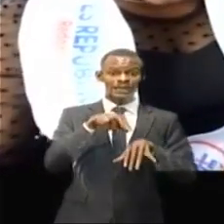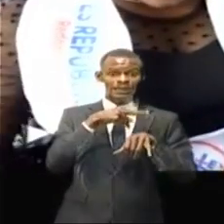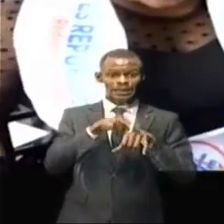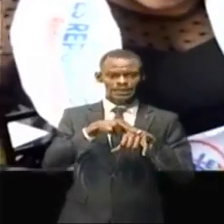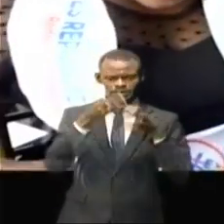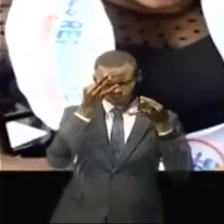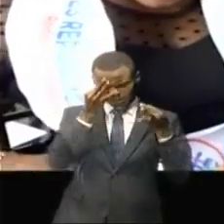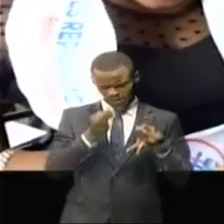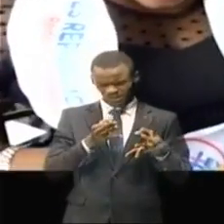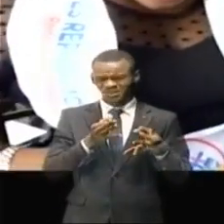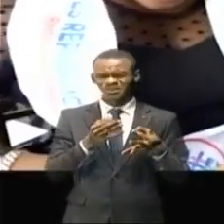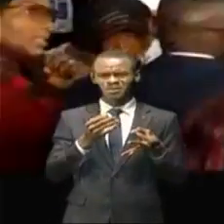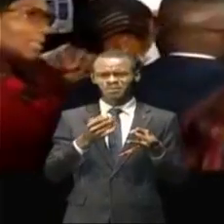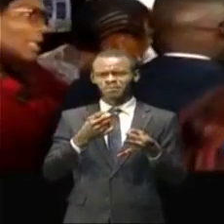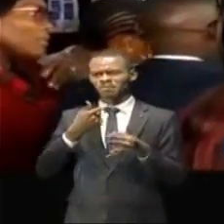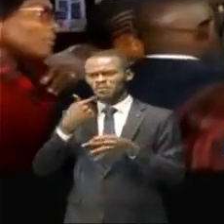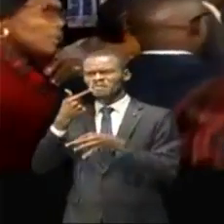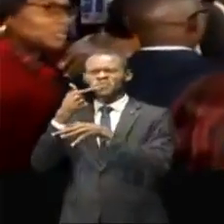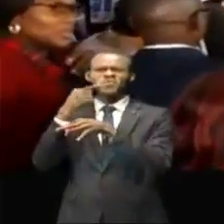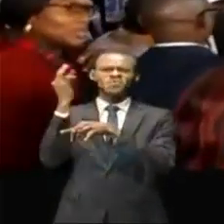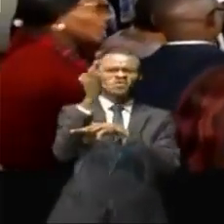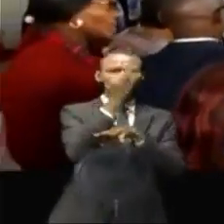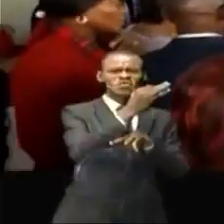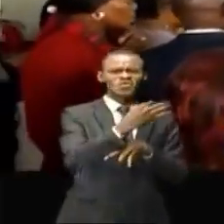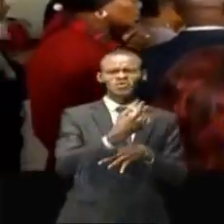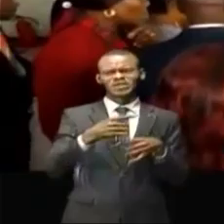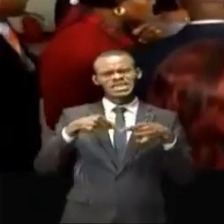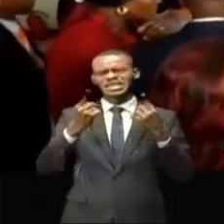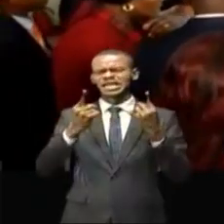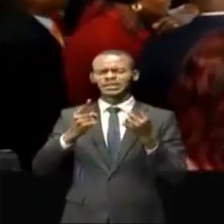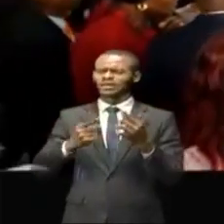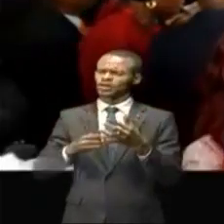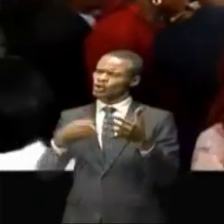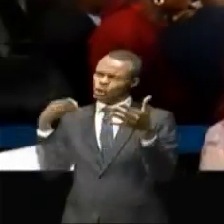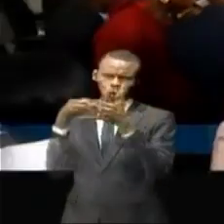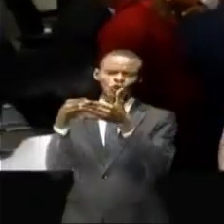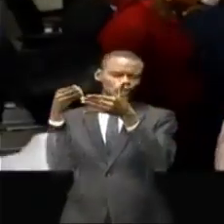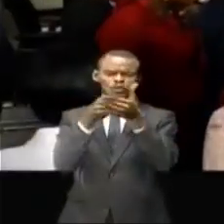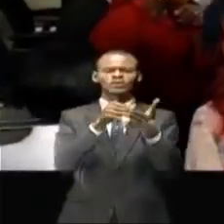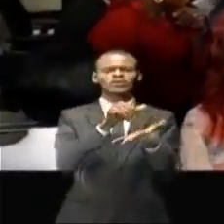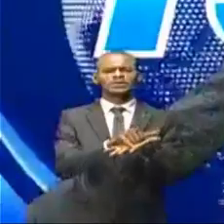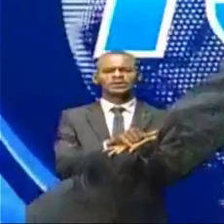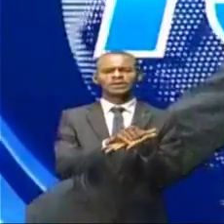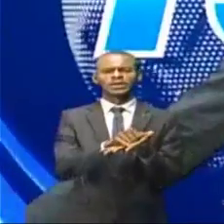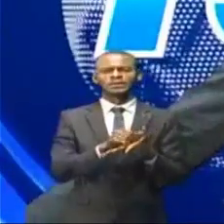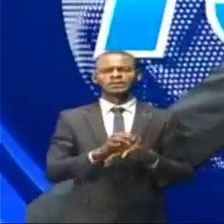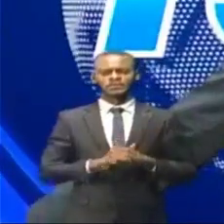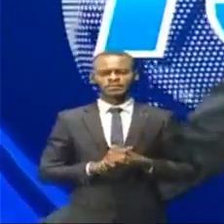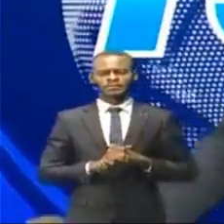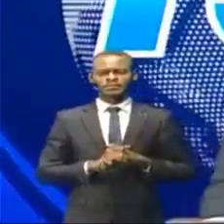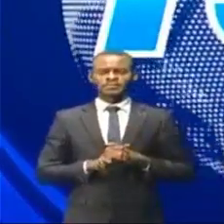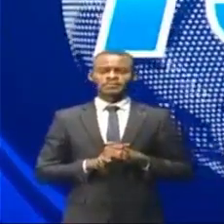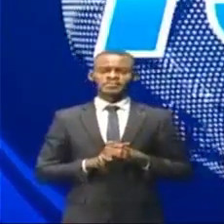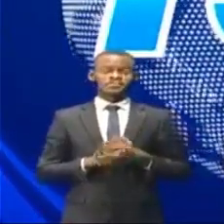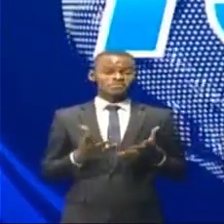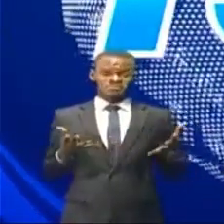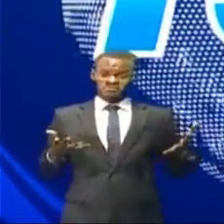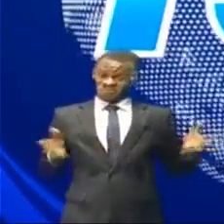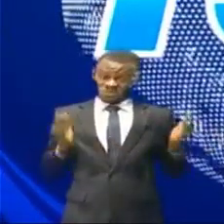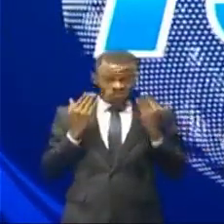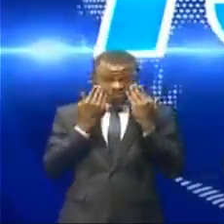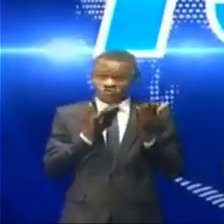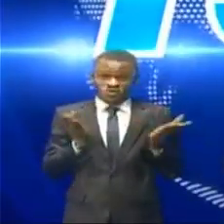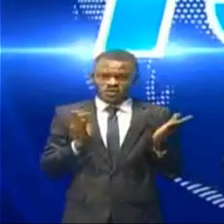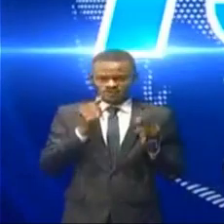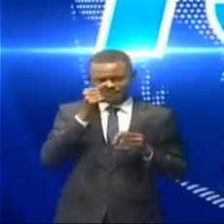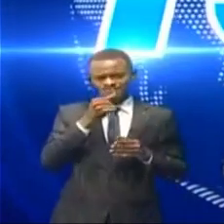barrage au discours des haines en prêchant partout l'unité et la concorde nationale. Voilà, madame, messieurs,